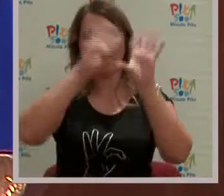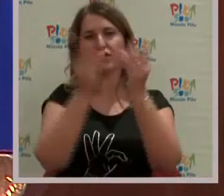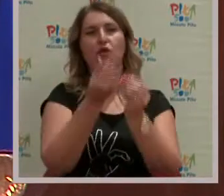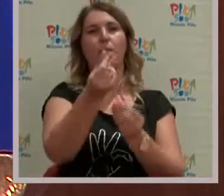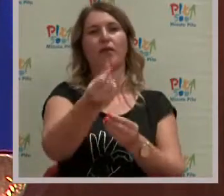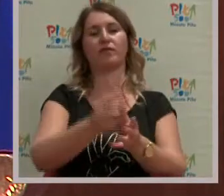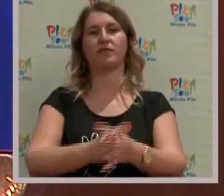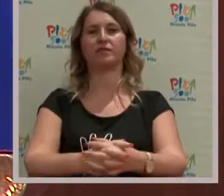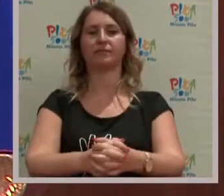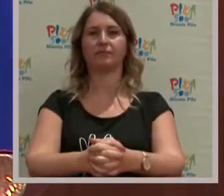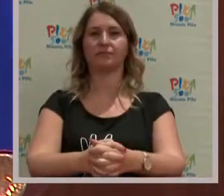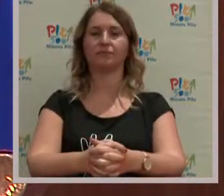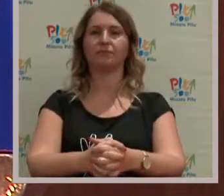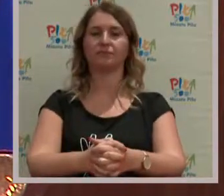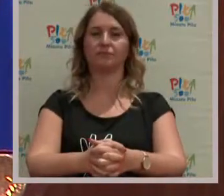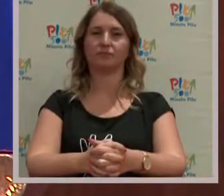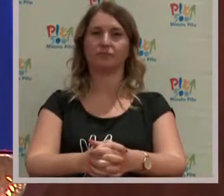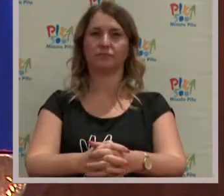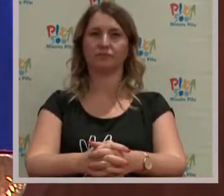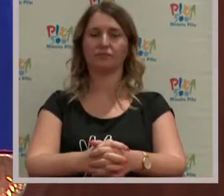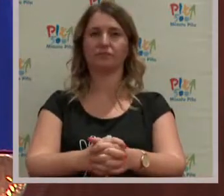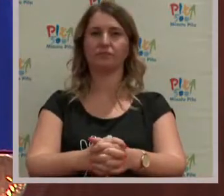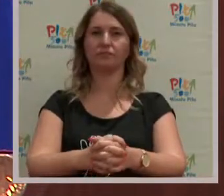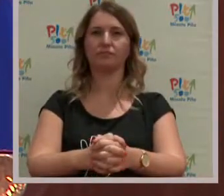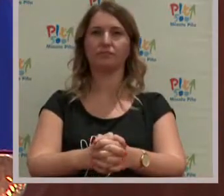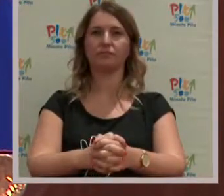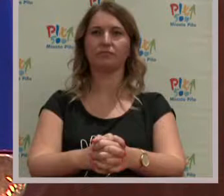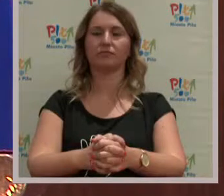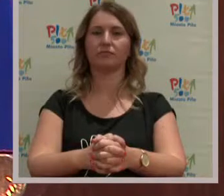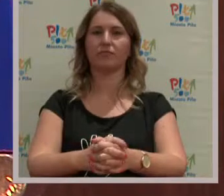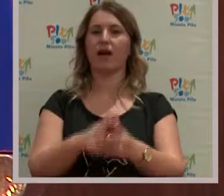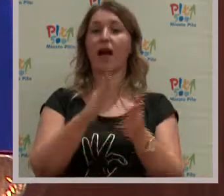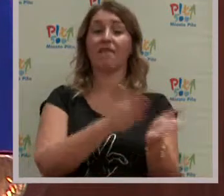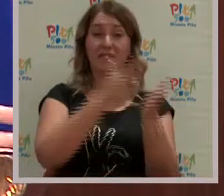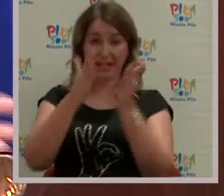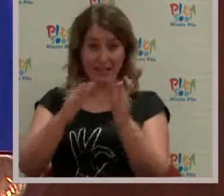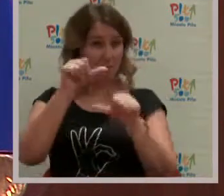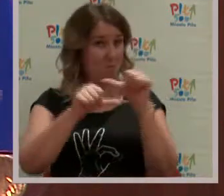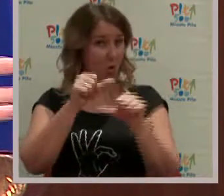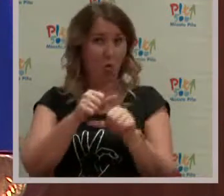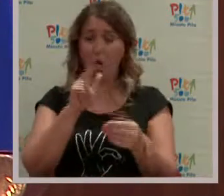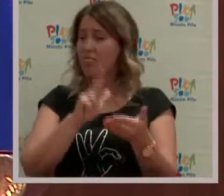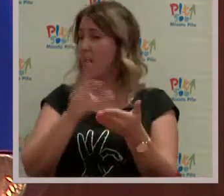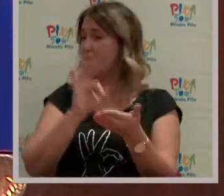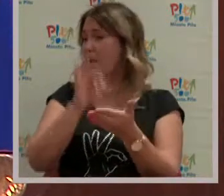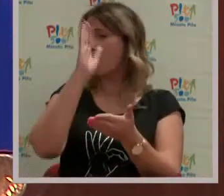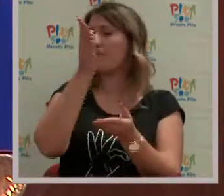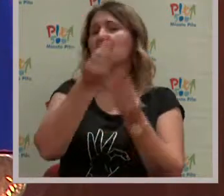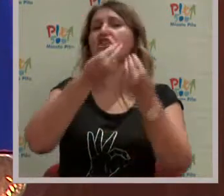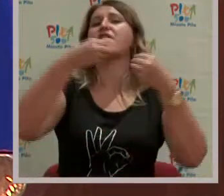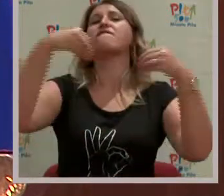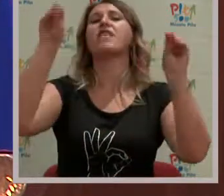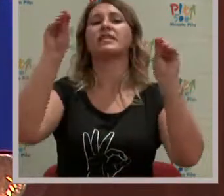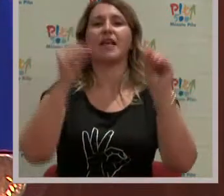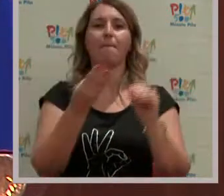kwota do wyłącznej dyspozycji działkowców na pewno będzie w następnych latach przenoszona, tak, żeby to